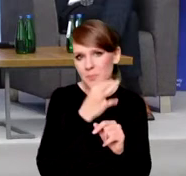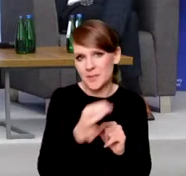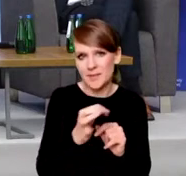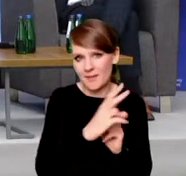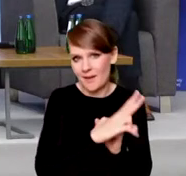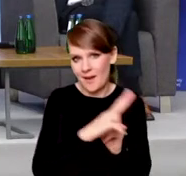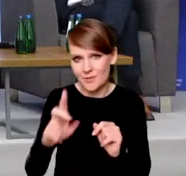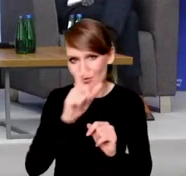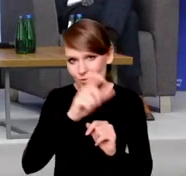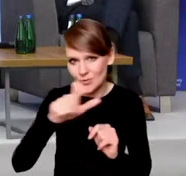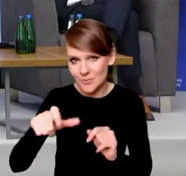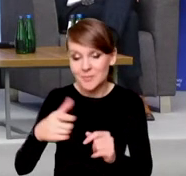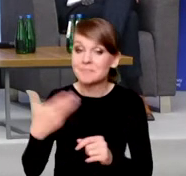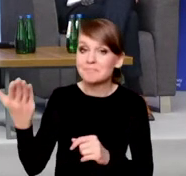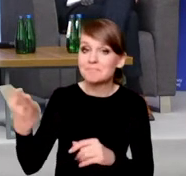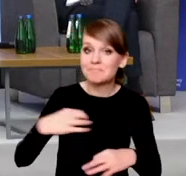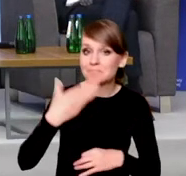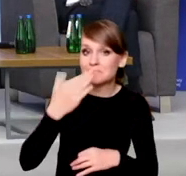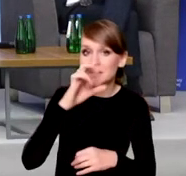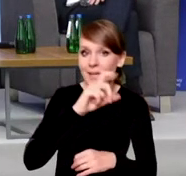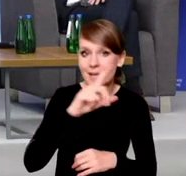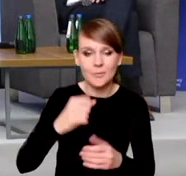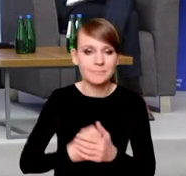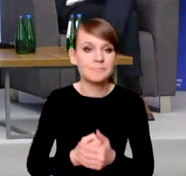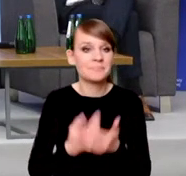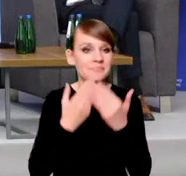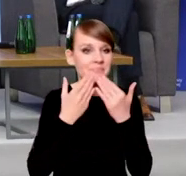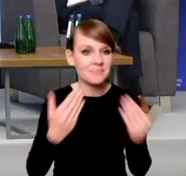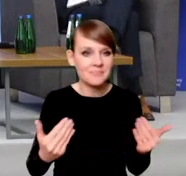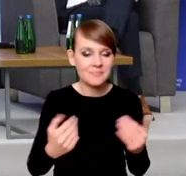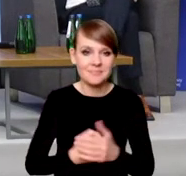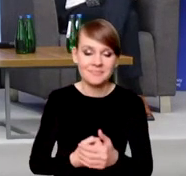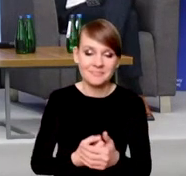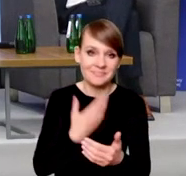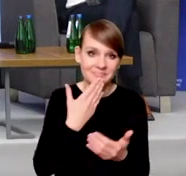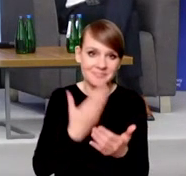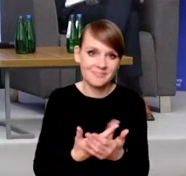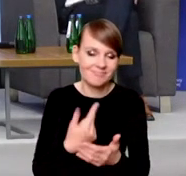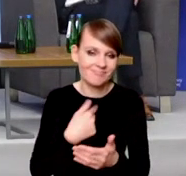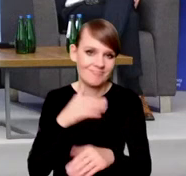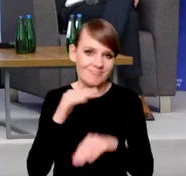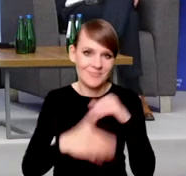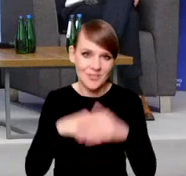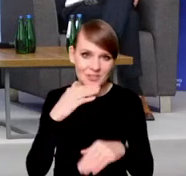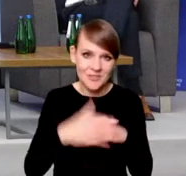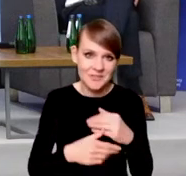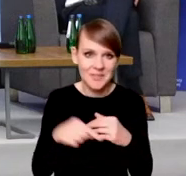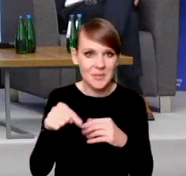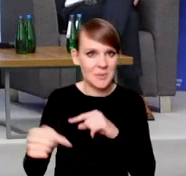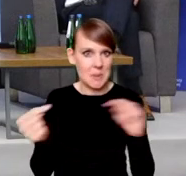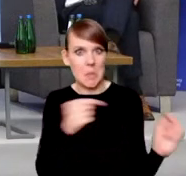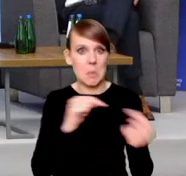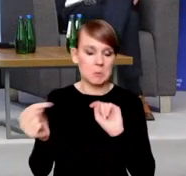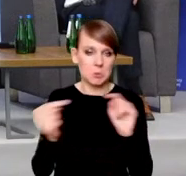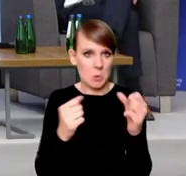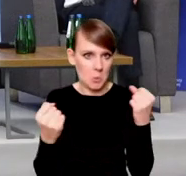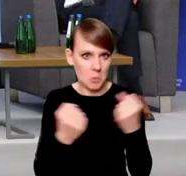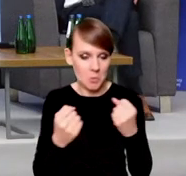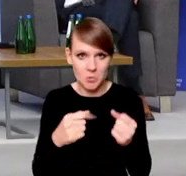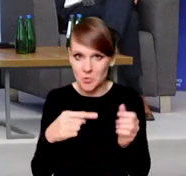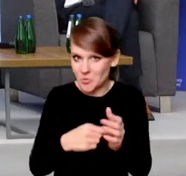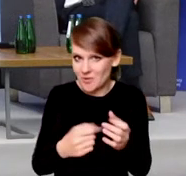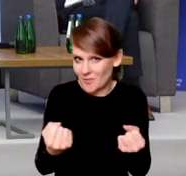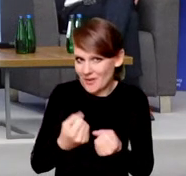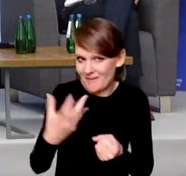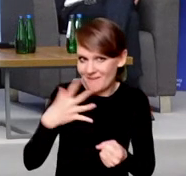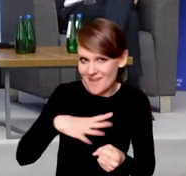państwa. Panie Michale. Bardzo dziękuję. Ja szczerze jestem bardzo szczęśliwy, że nasza dyskusja jest tak burzliwa, bo to największa wartość naszego